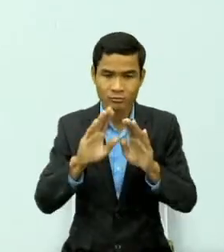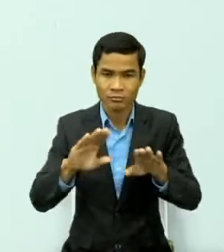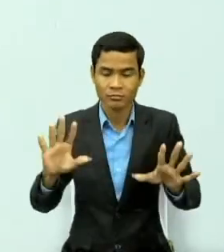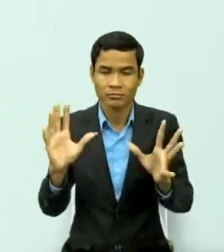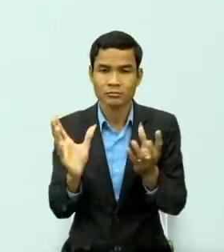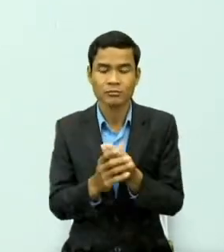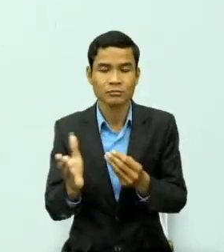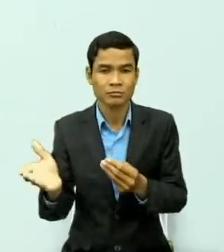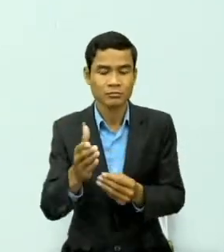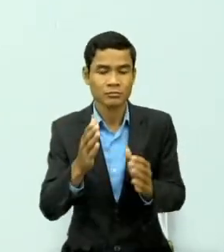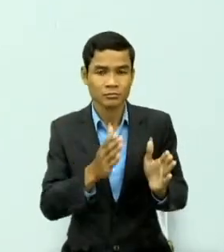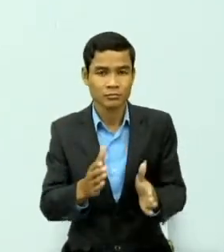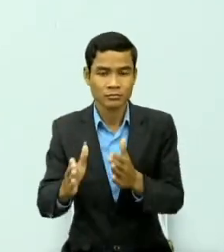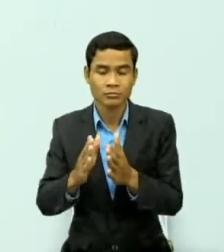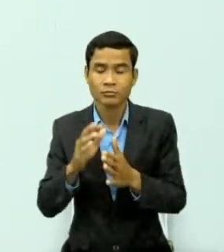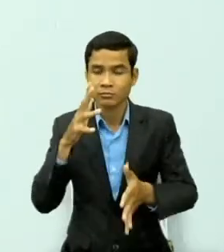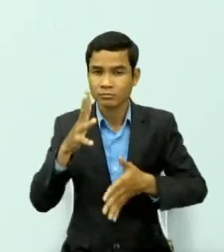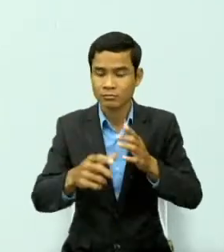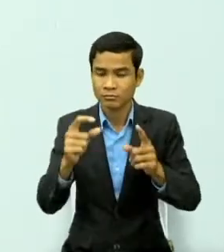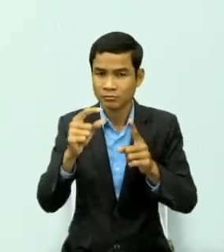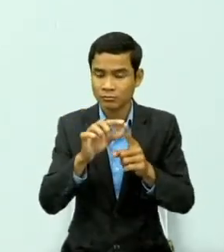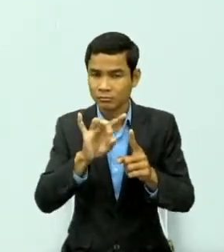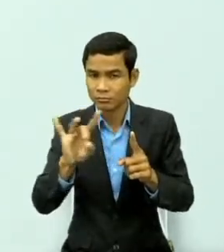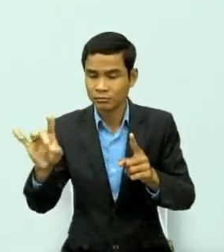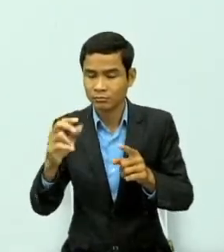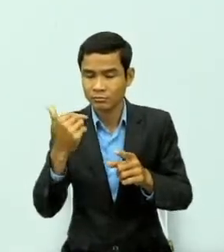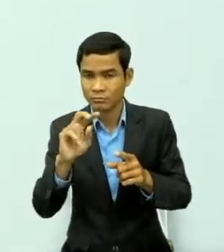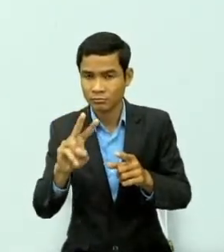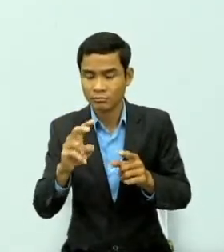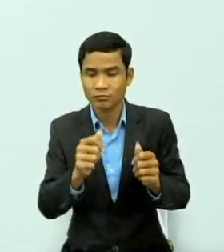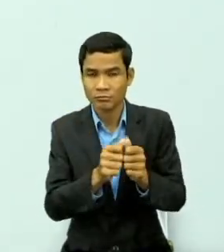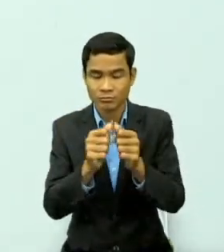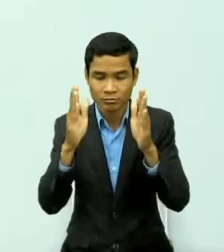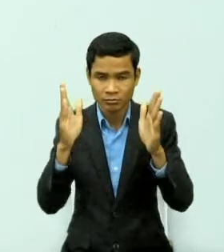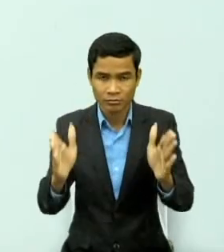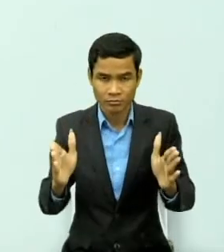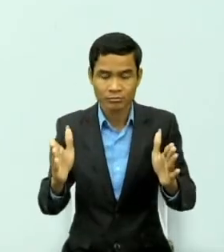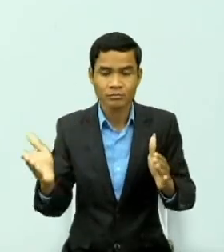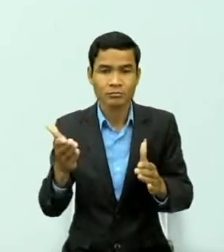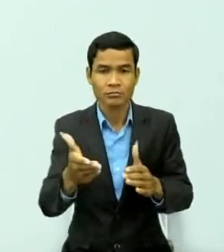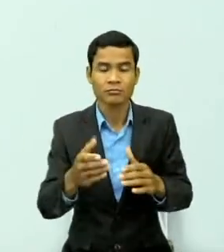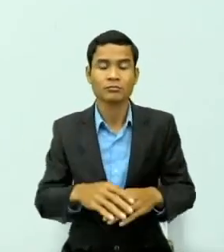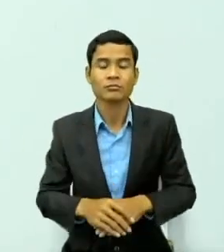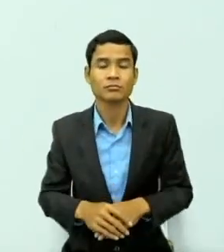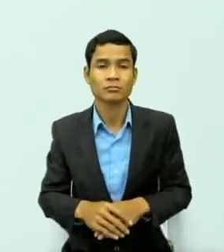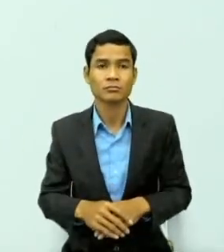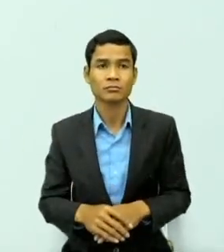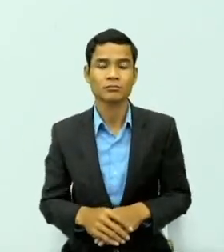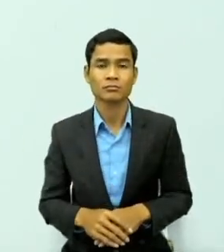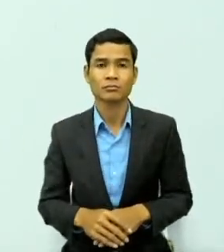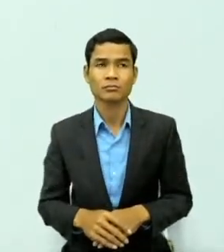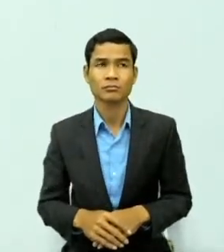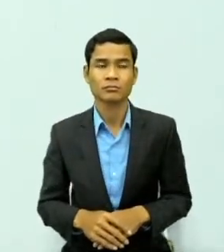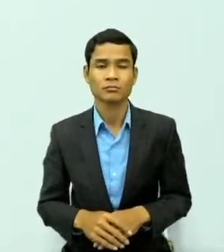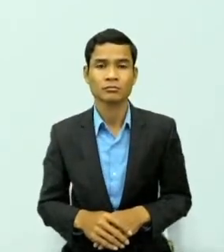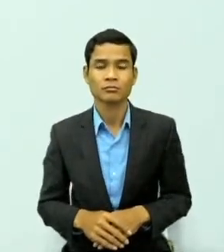ឡូវកូនកូនត្រៀមខ្លួនអានព្យាង្គទី2ជាមួយអ្នកគ្រូណាចាកូនត្រៀមខ្លួនអាន